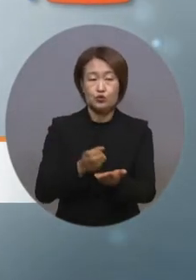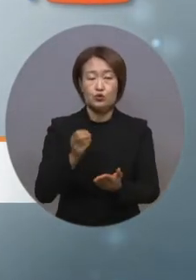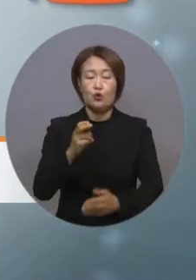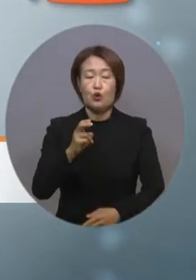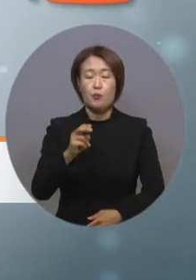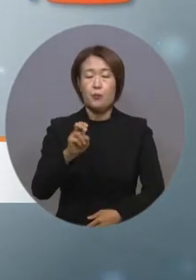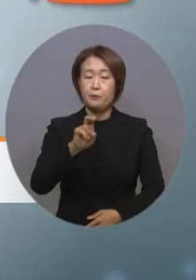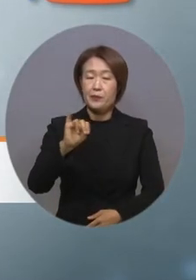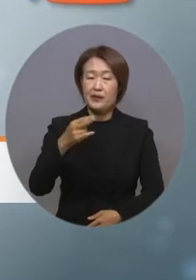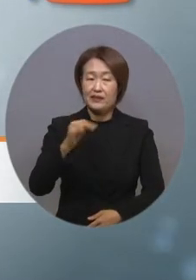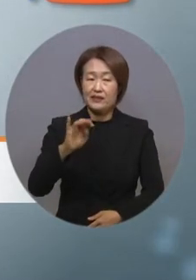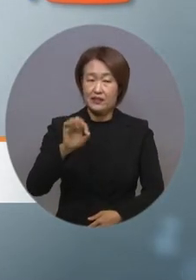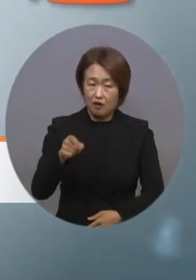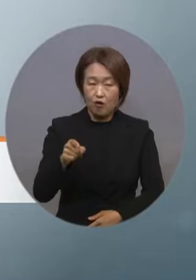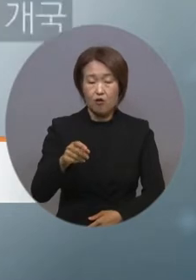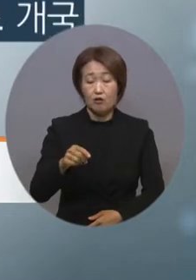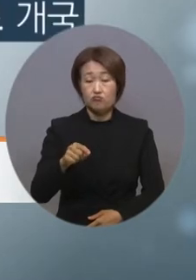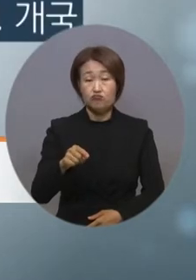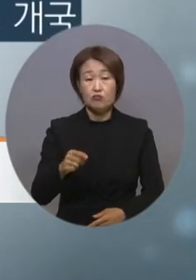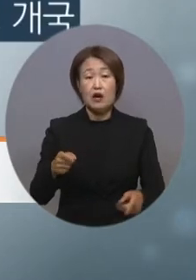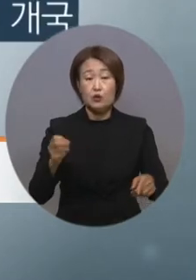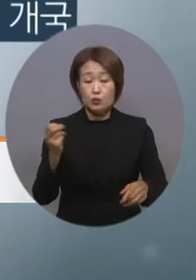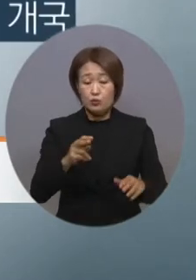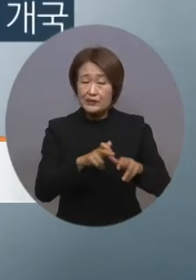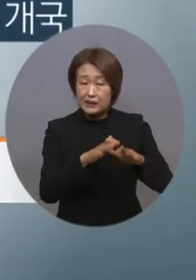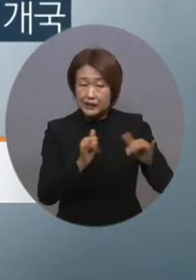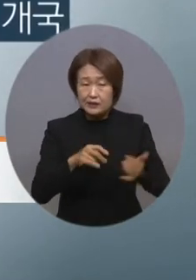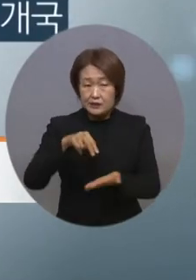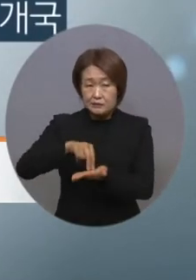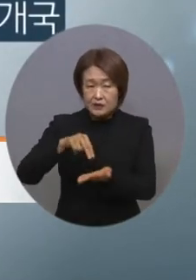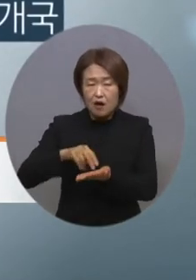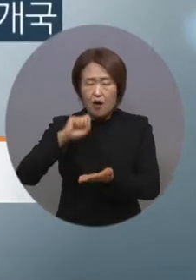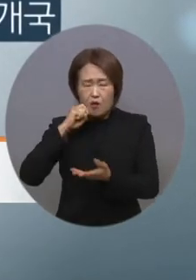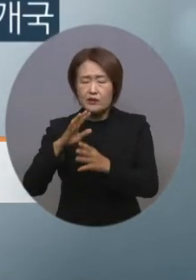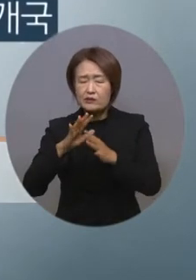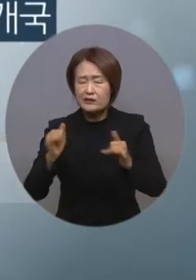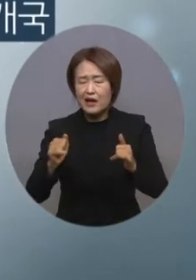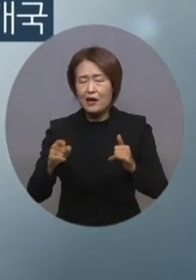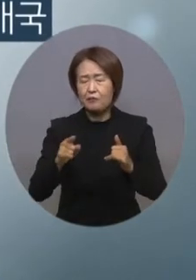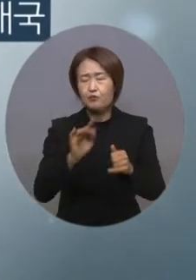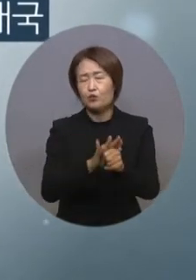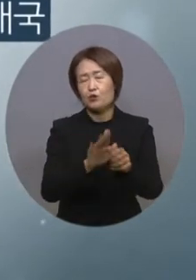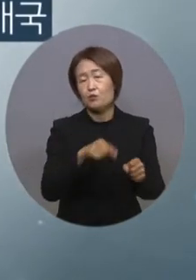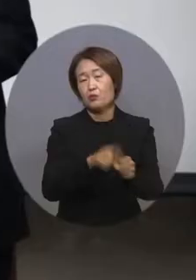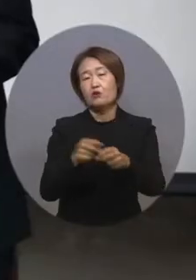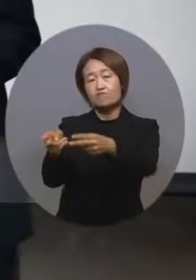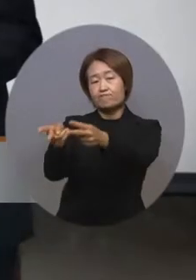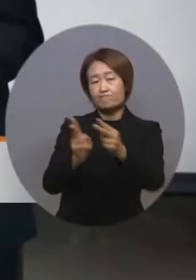복지미디어그룹을 이루며 장애인과 소외계층의 입장을 대변하는 가교 역할을 해오고 있습니다.